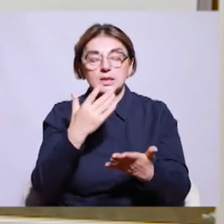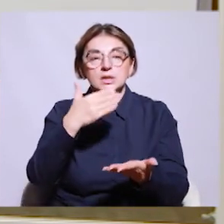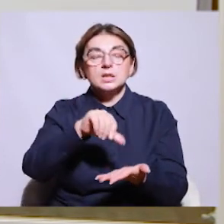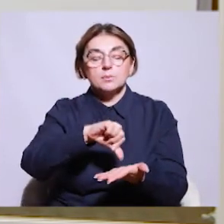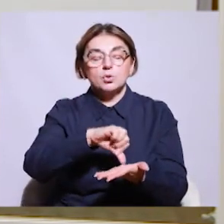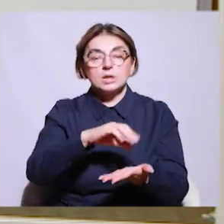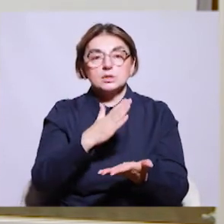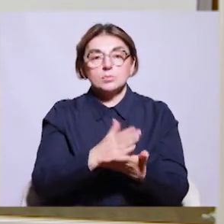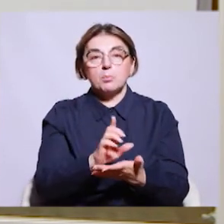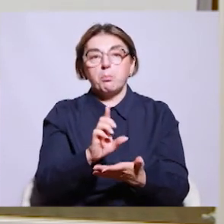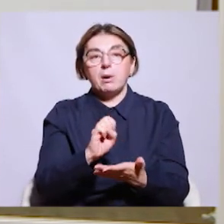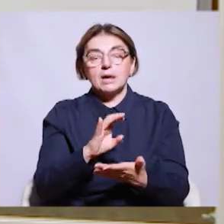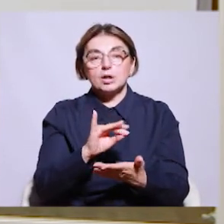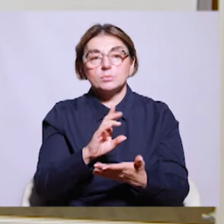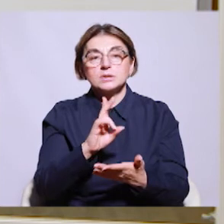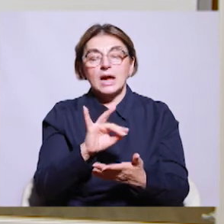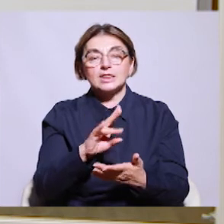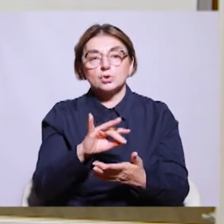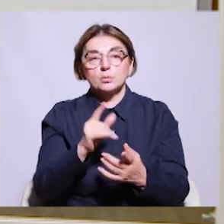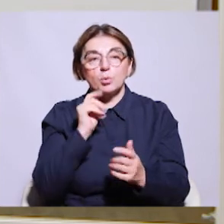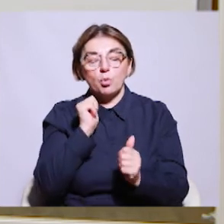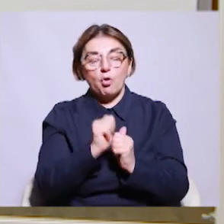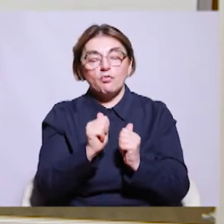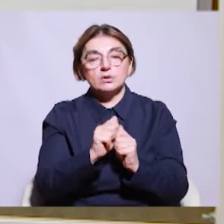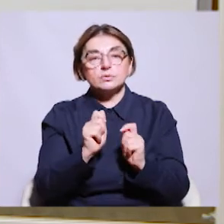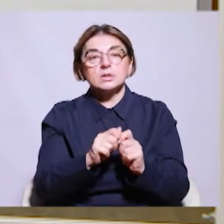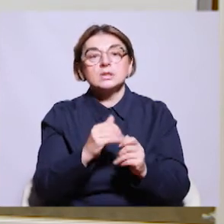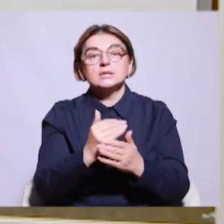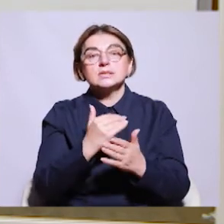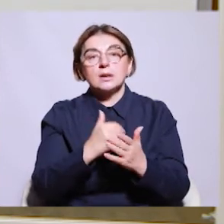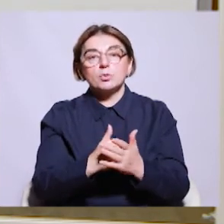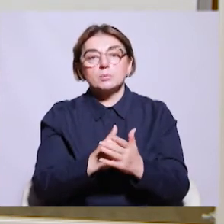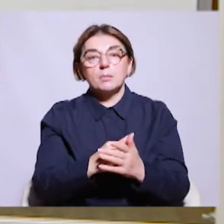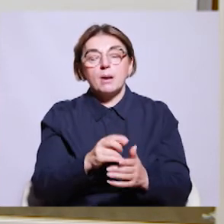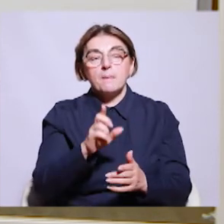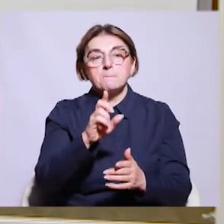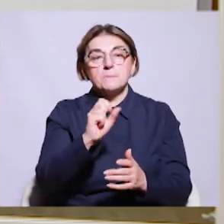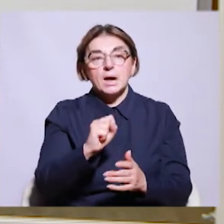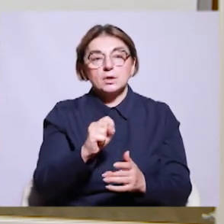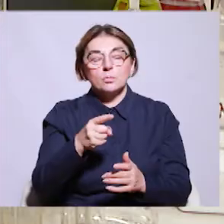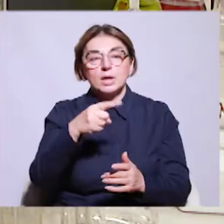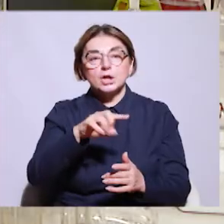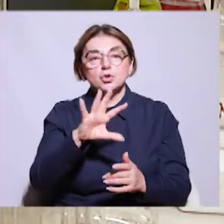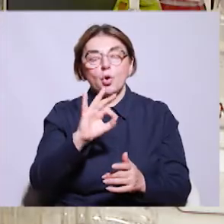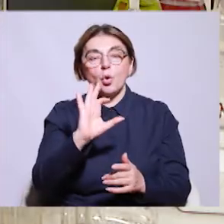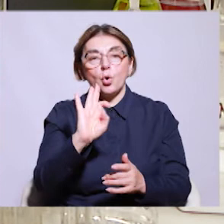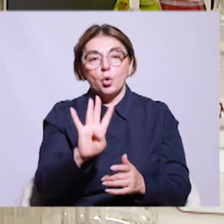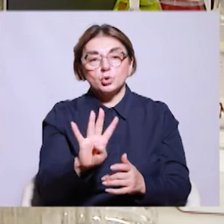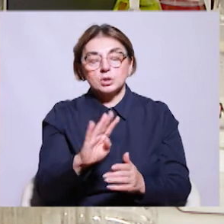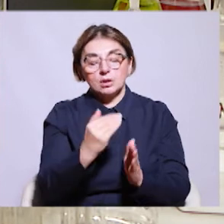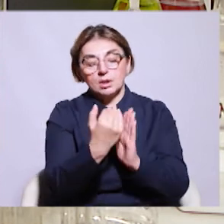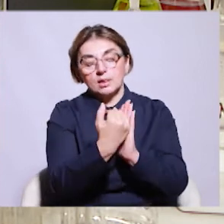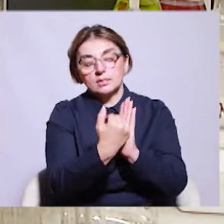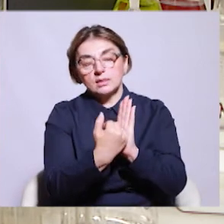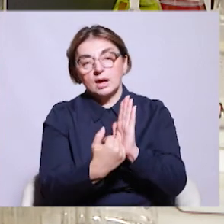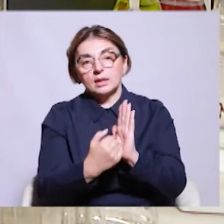ბარიუმის კათიონები, ყოველთვის წარმოიქმნება ბარიუმ SO4 ნალექის სახით. აი რომ ჭიქა